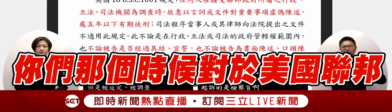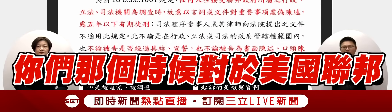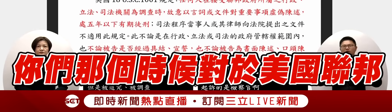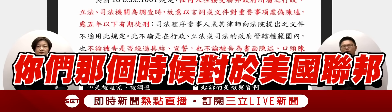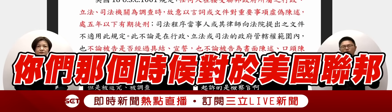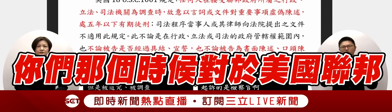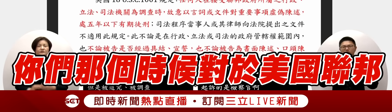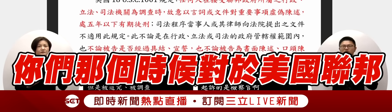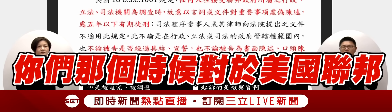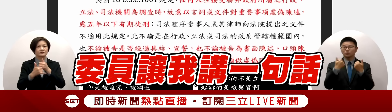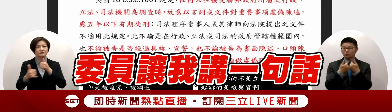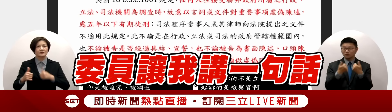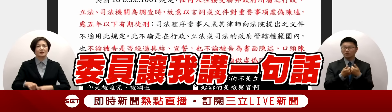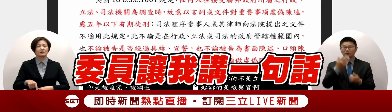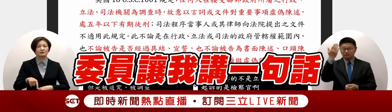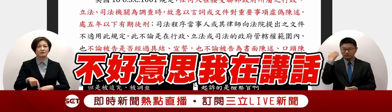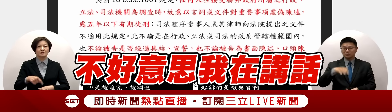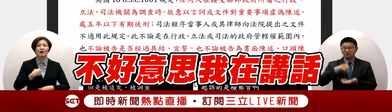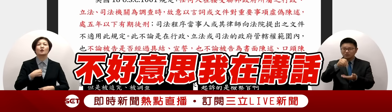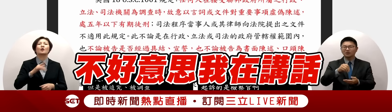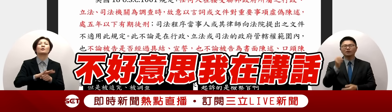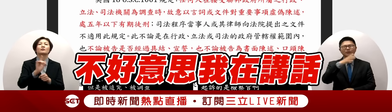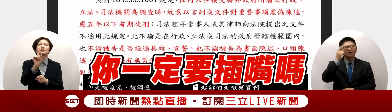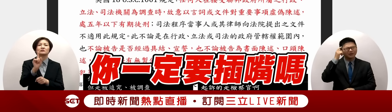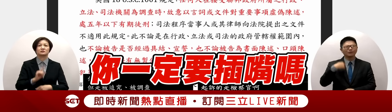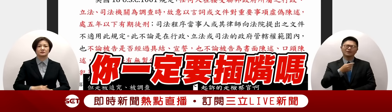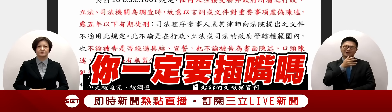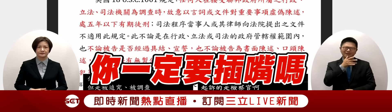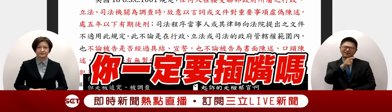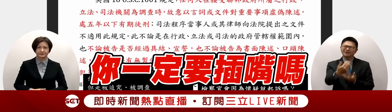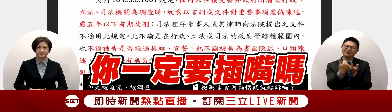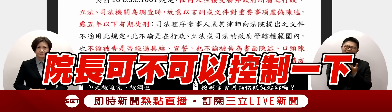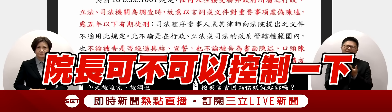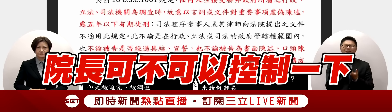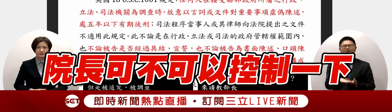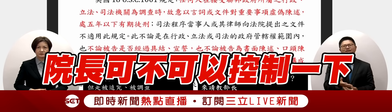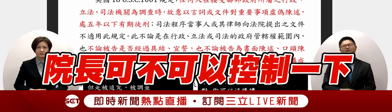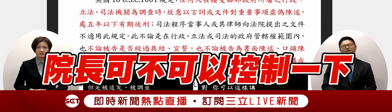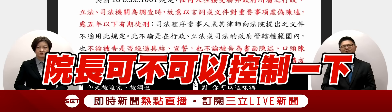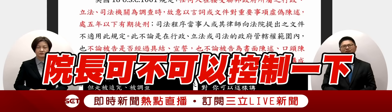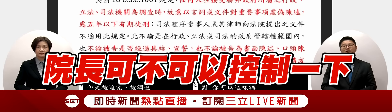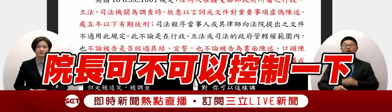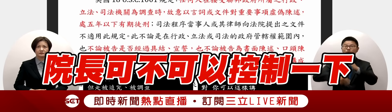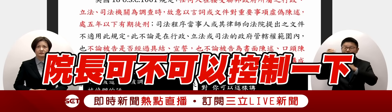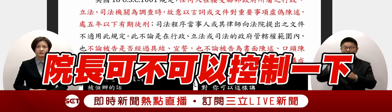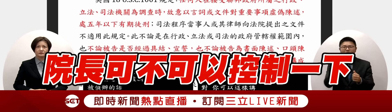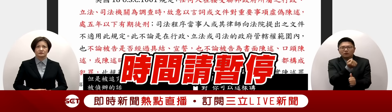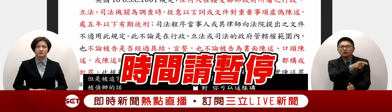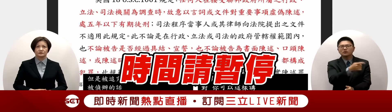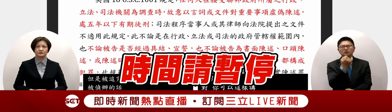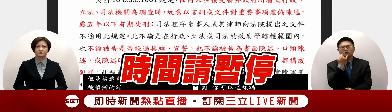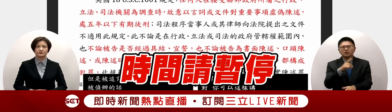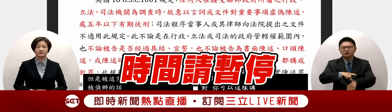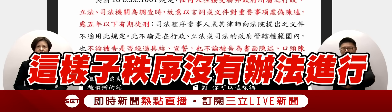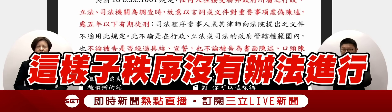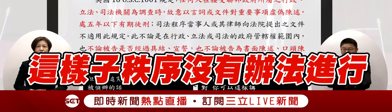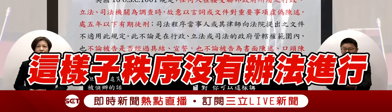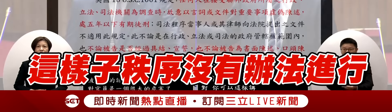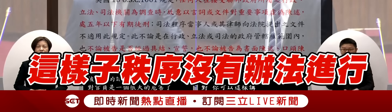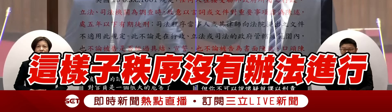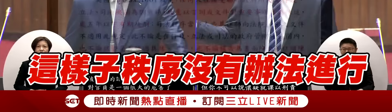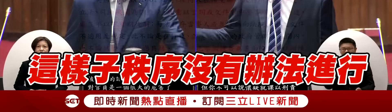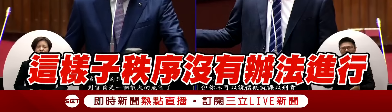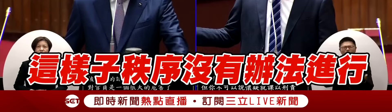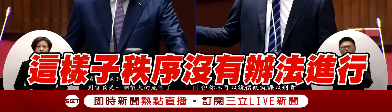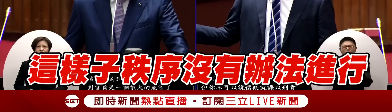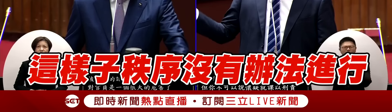时候对美国联邦法，不好意思，我在讲话，你一定要插嘴吗？院长可不可以控制一下时间，请暂停，这样子秩序